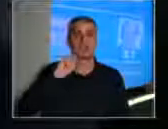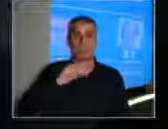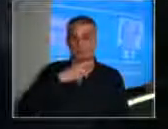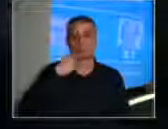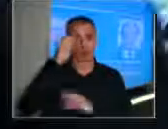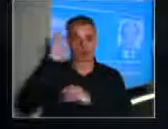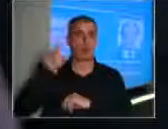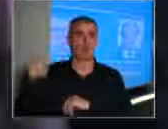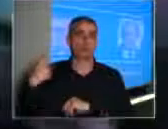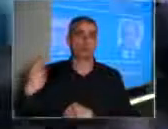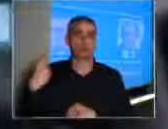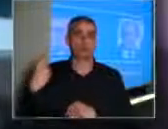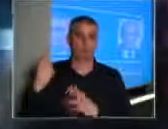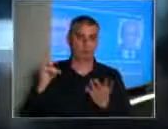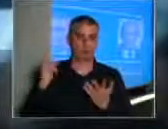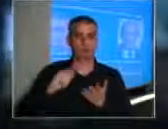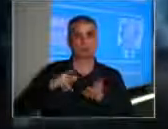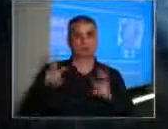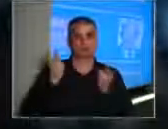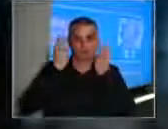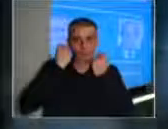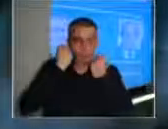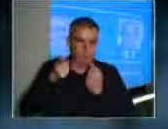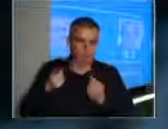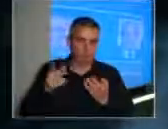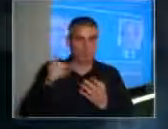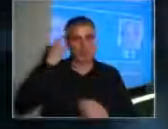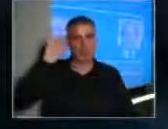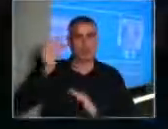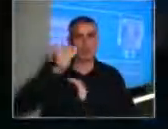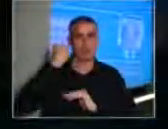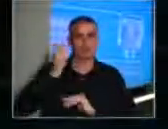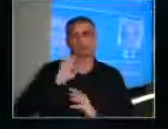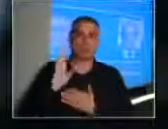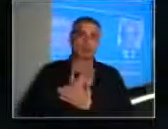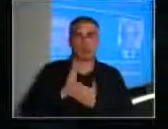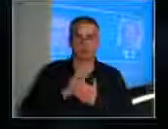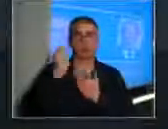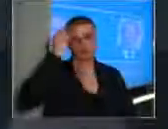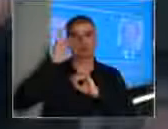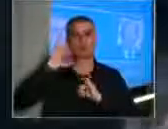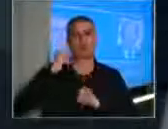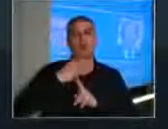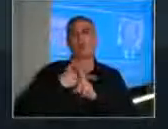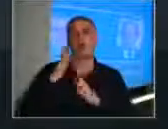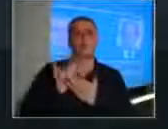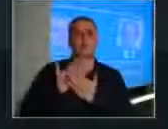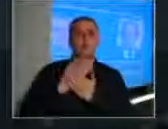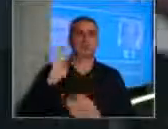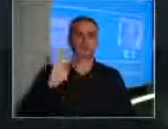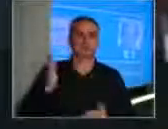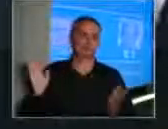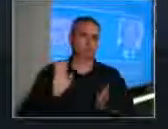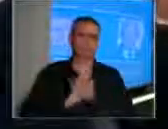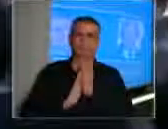ברורה שגם הוא בעצם מתקפל מהעמדה הקודמת שהוא עוד לא החליט, והוא הודיע שהוא רק ימליץ על נתניהו, אז